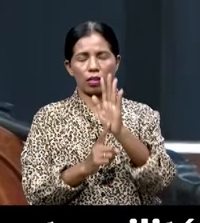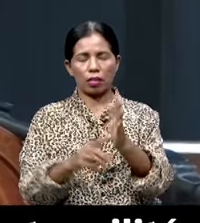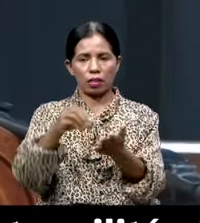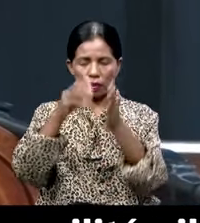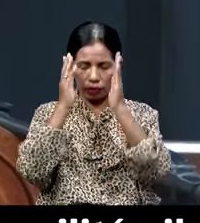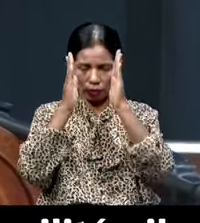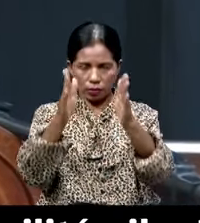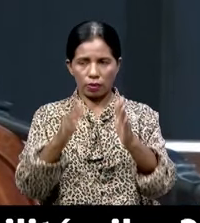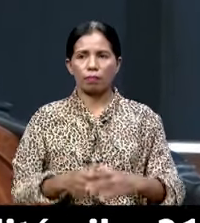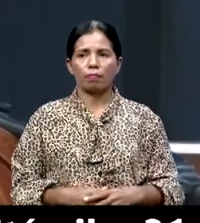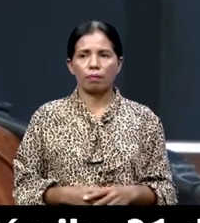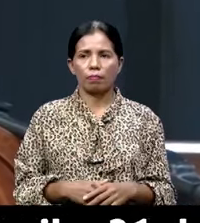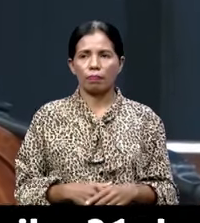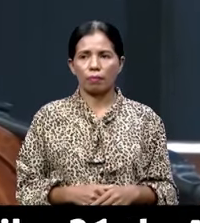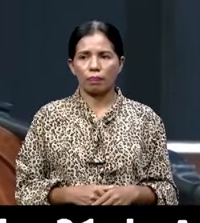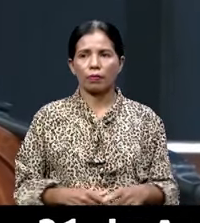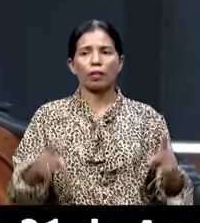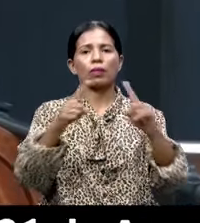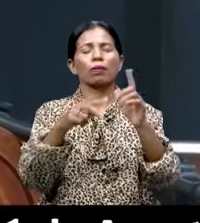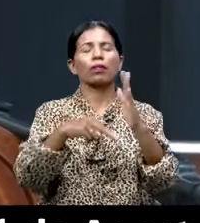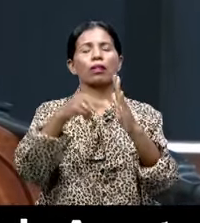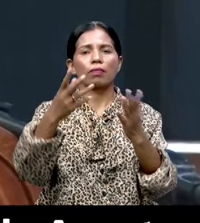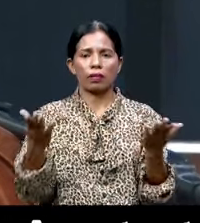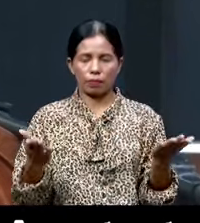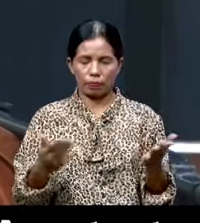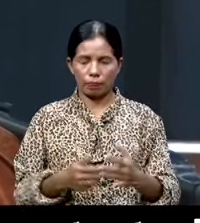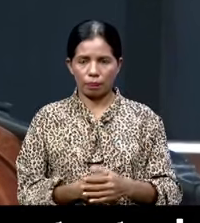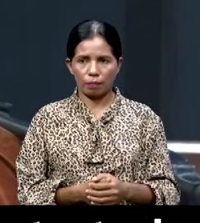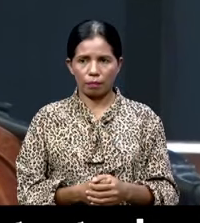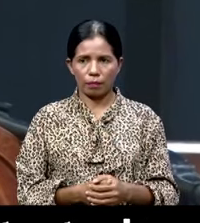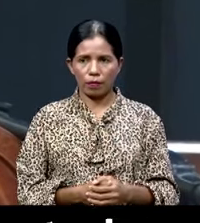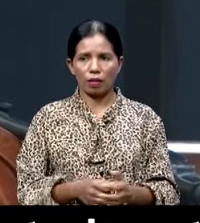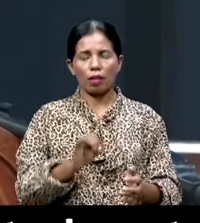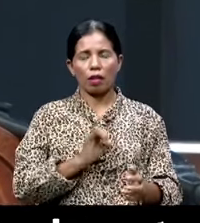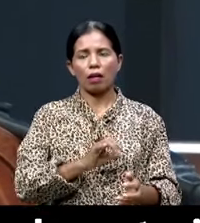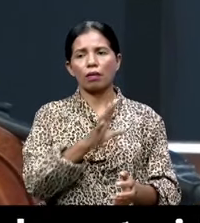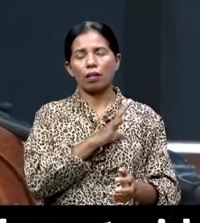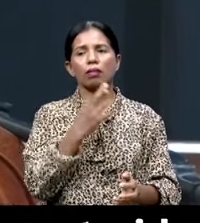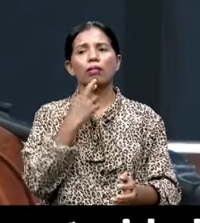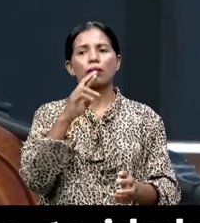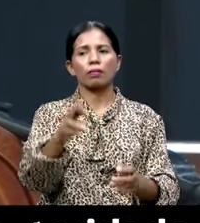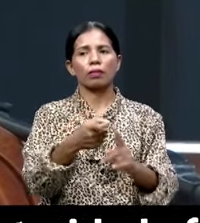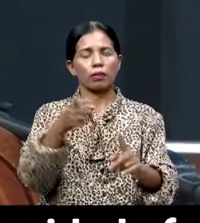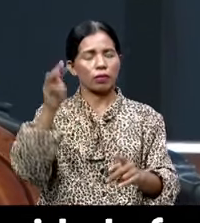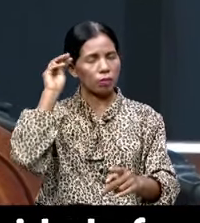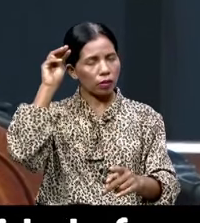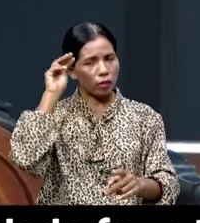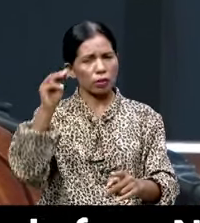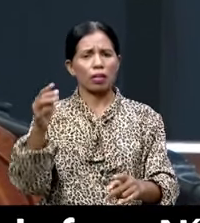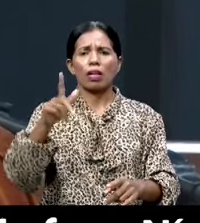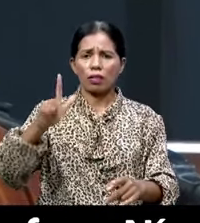pada dibulga. Tuan ini beli dana. Tukai hafing respons tahu si ministerio sira tardi.